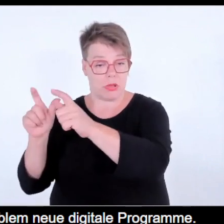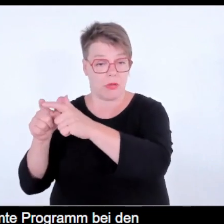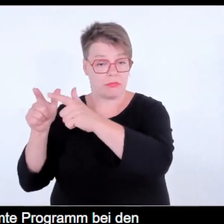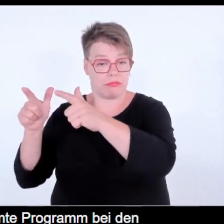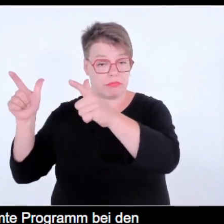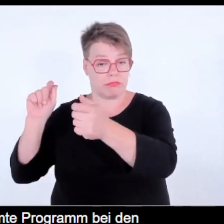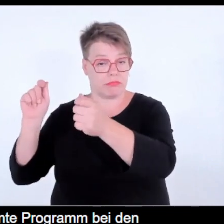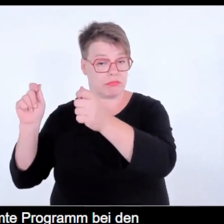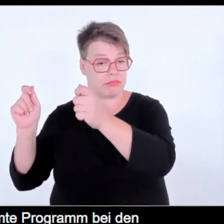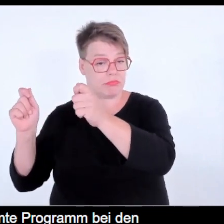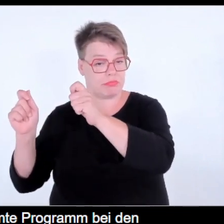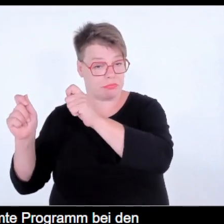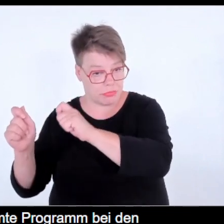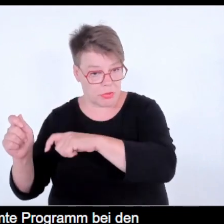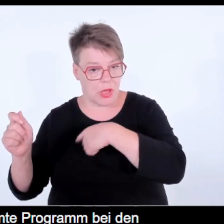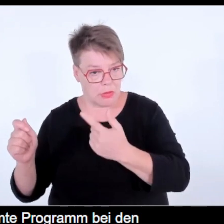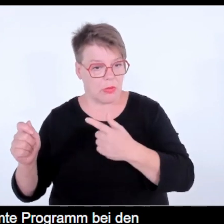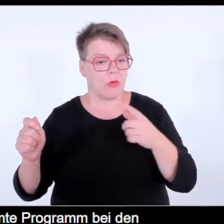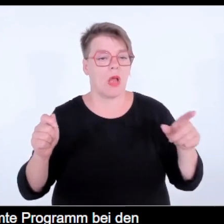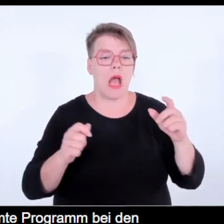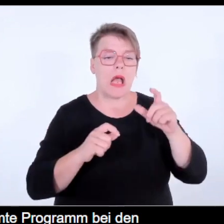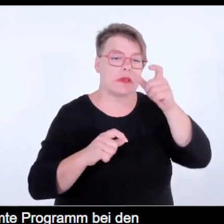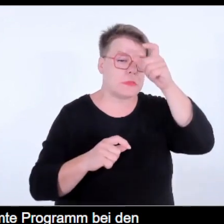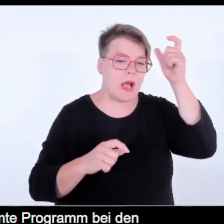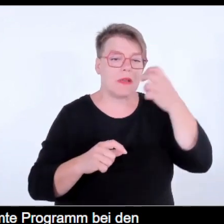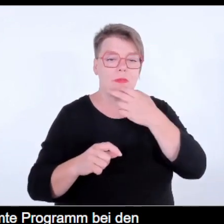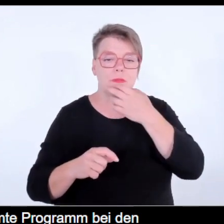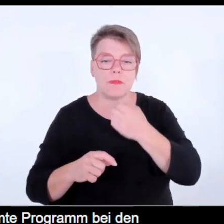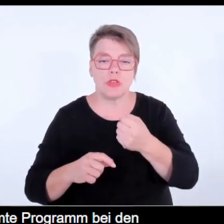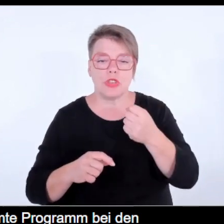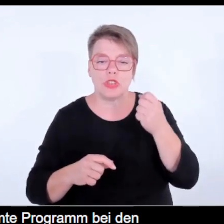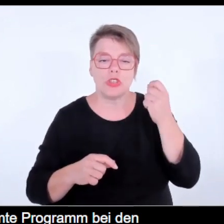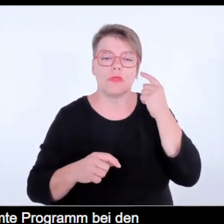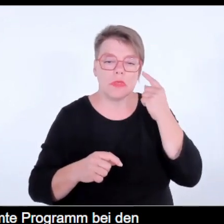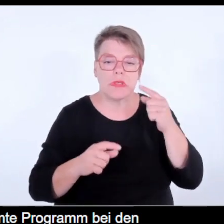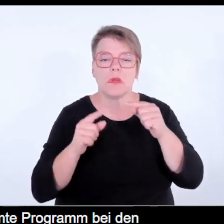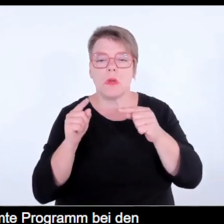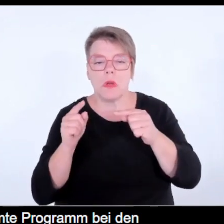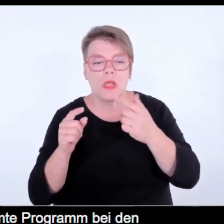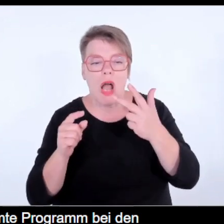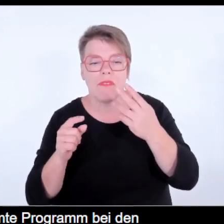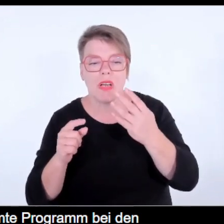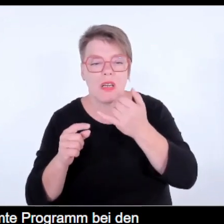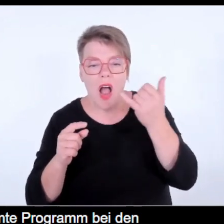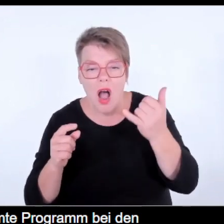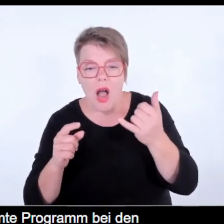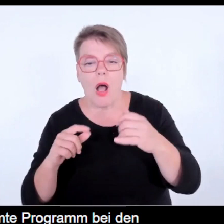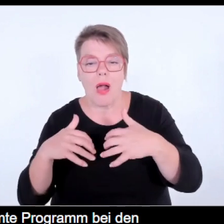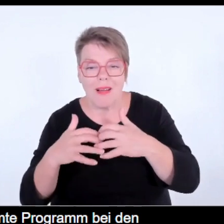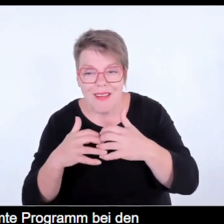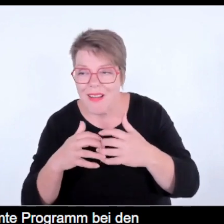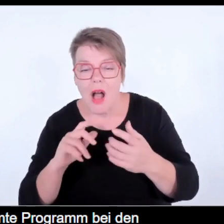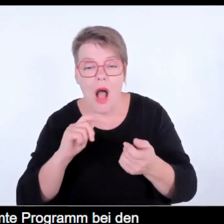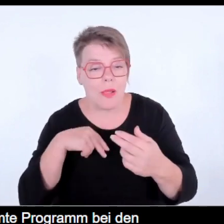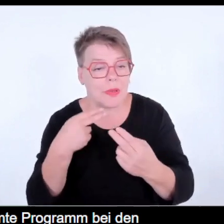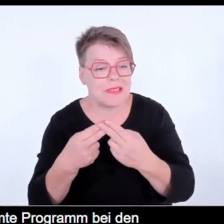sieben Meilenstiefeln. Aber wir haben jetzt mal gesagt, wir machen das, wo wir was können, um ein paar Signale zu setzen, eben auch für Wirtschaft, aber auch zum Beispiel für das Ehrenamt, um da